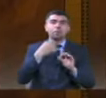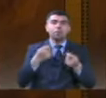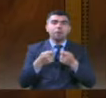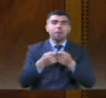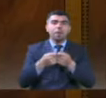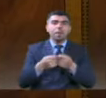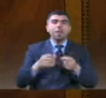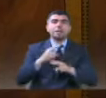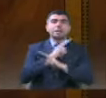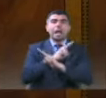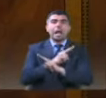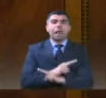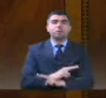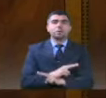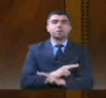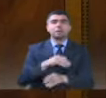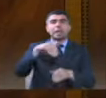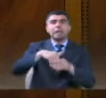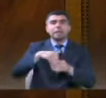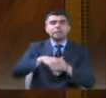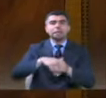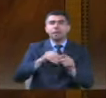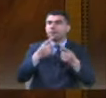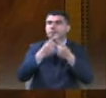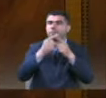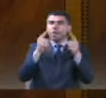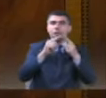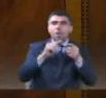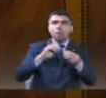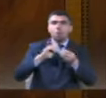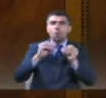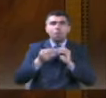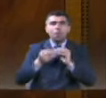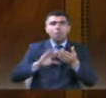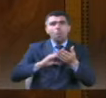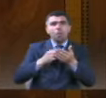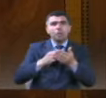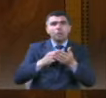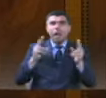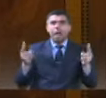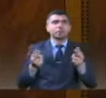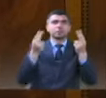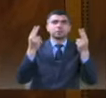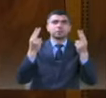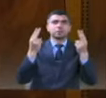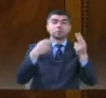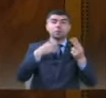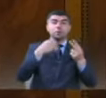إصلاح التقاعد ولو على حساب مجموعة من الأمور الأخرى. وقد عبرنا تماشيا مع